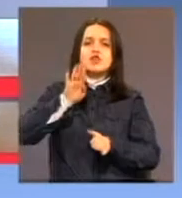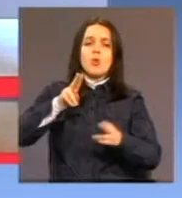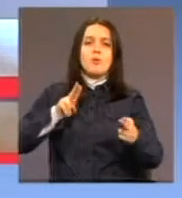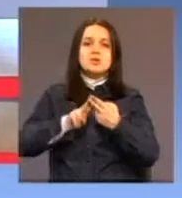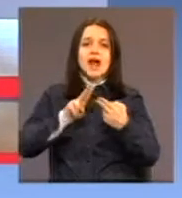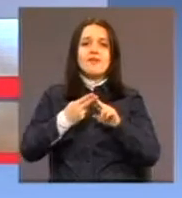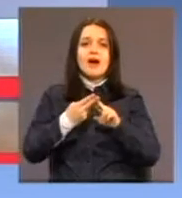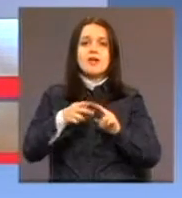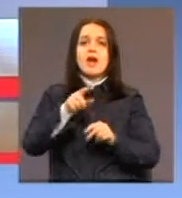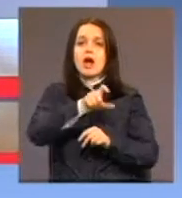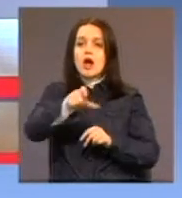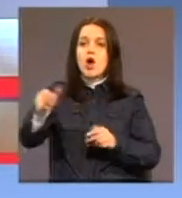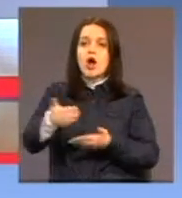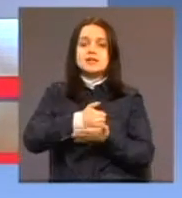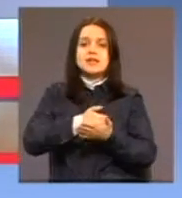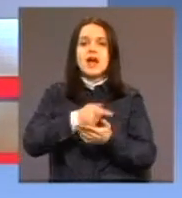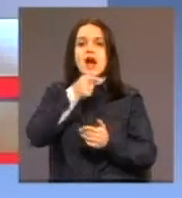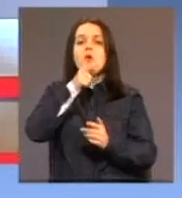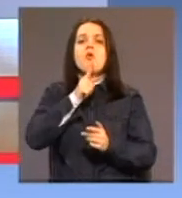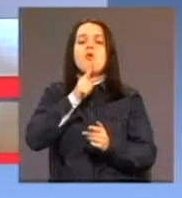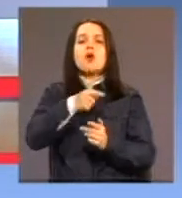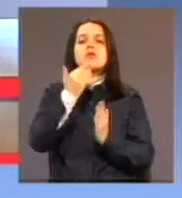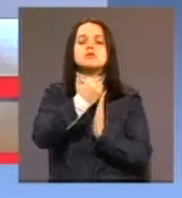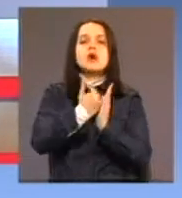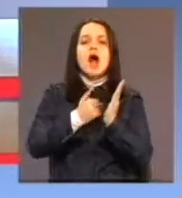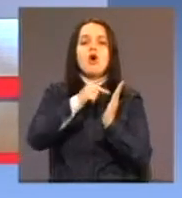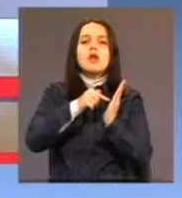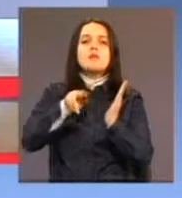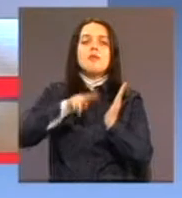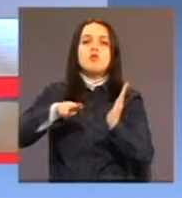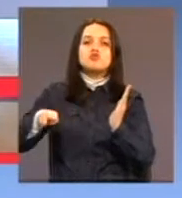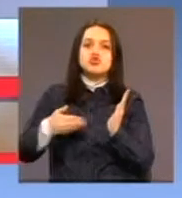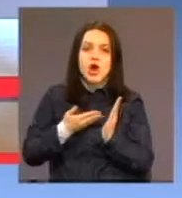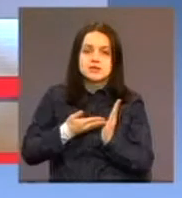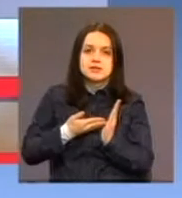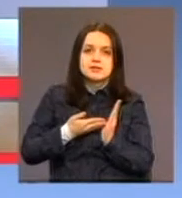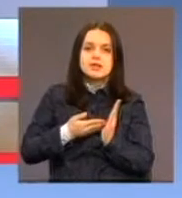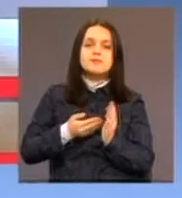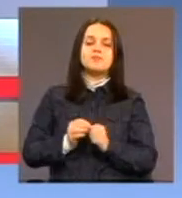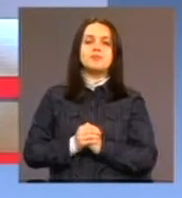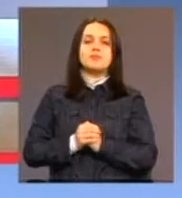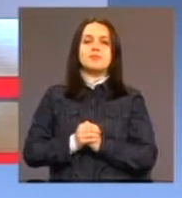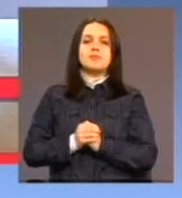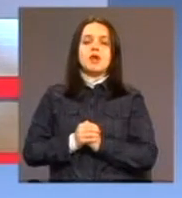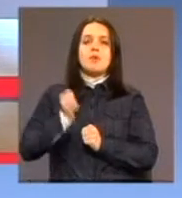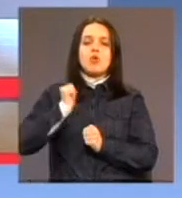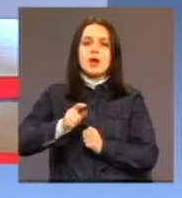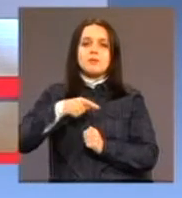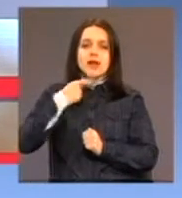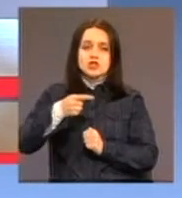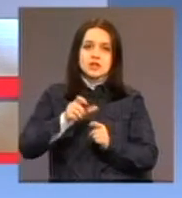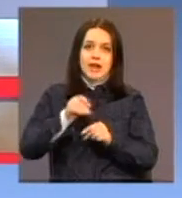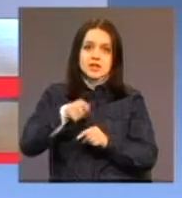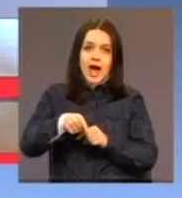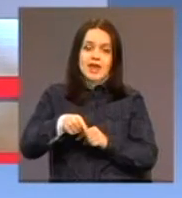sa mogućnostima koje zakon donosi? Moram reći da je taj nivou upoznavanja daleko